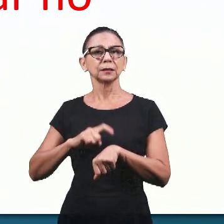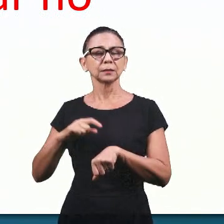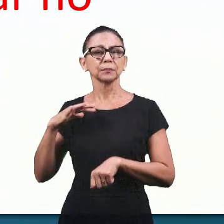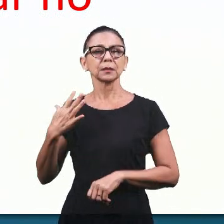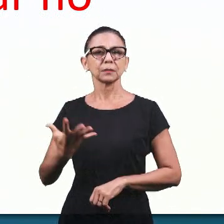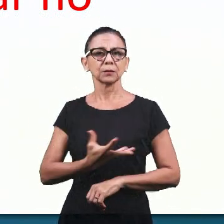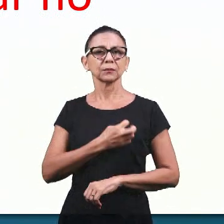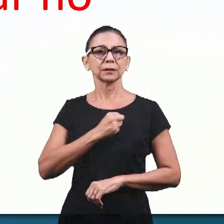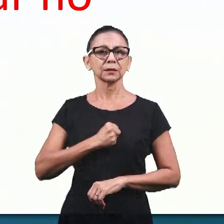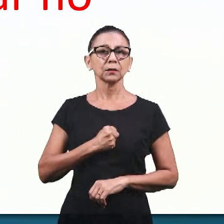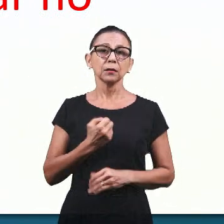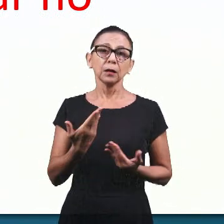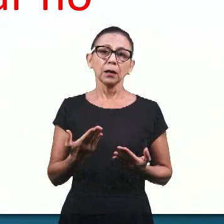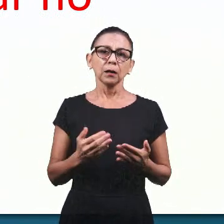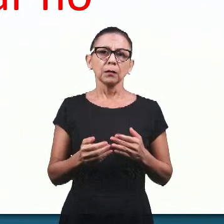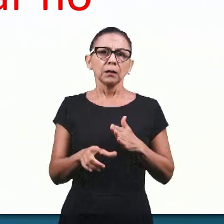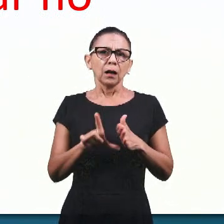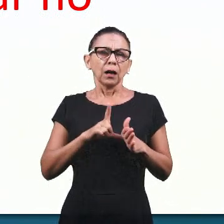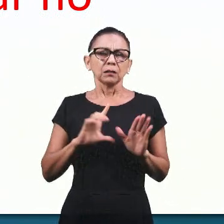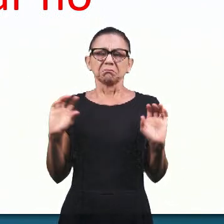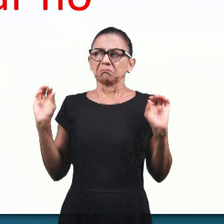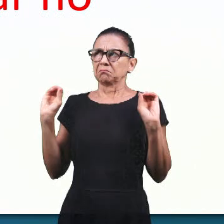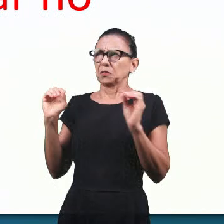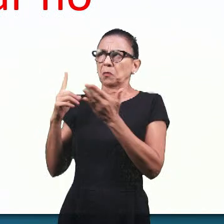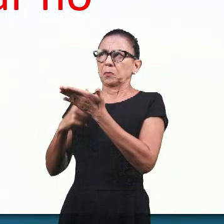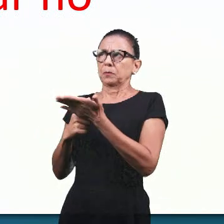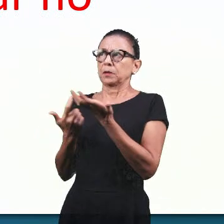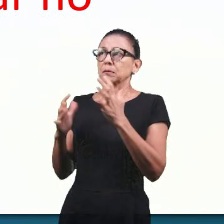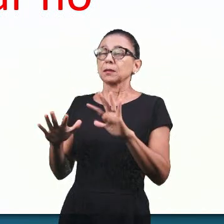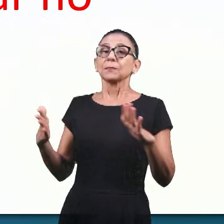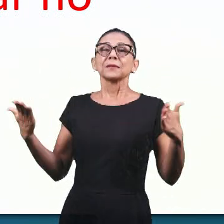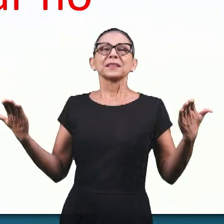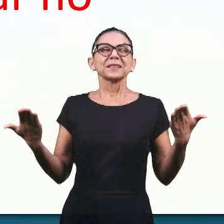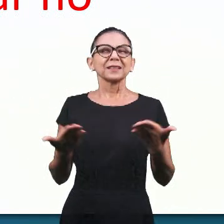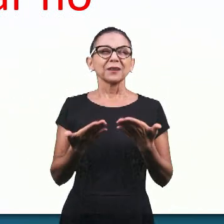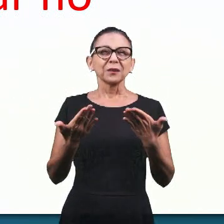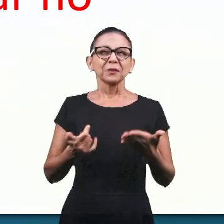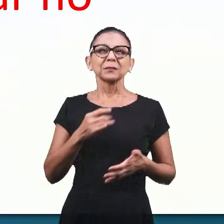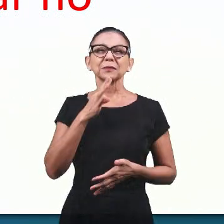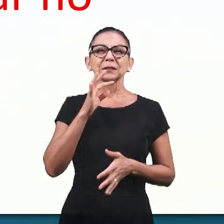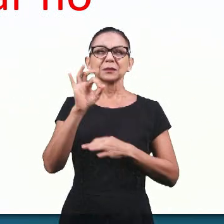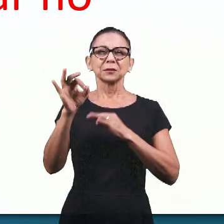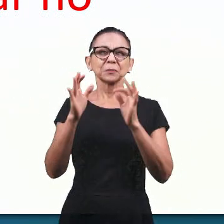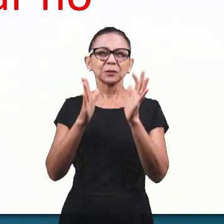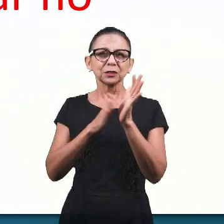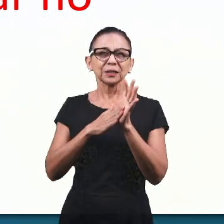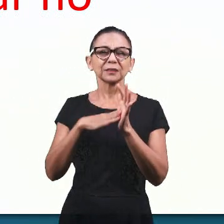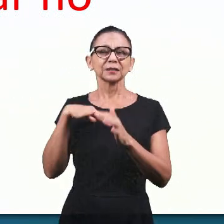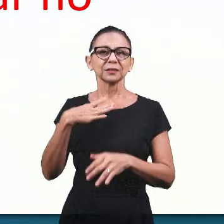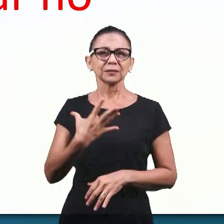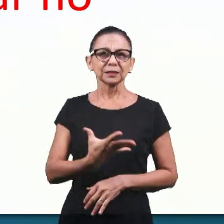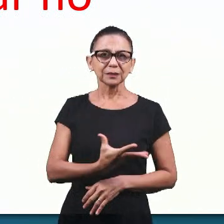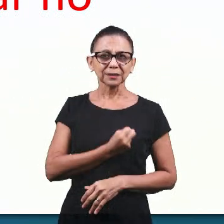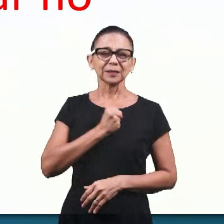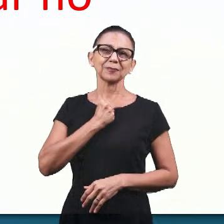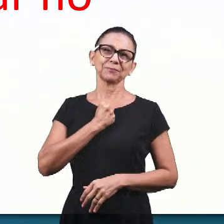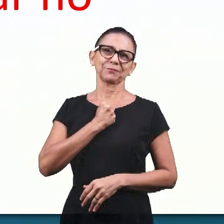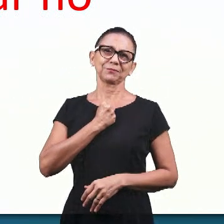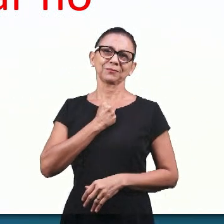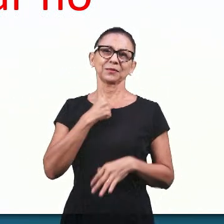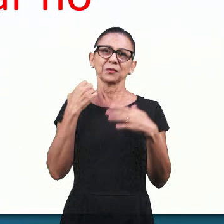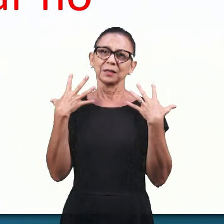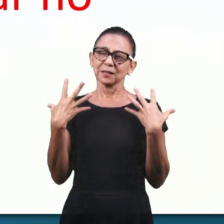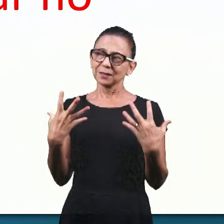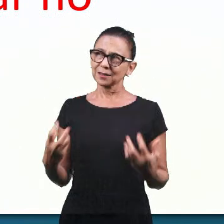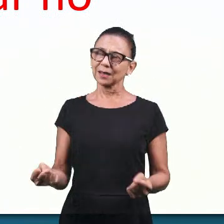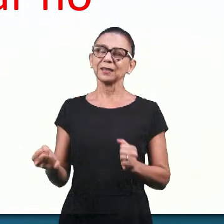Jésus, mais aujourd'hui il a accepté Jésus comme a été le cas en ce moment de l'entrée de la terre promise, dans ce